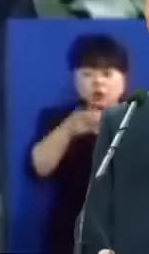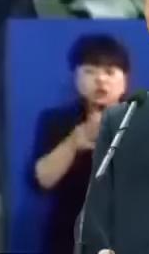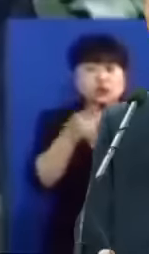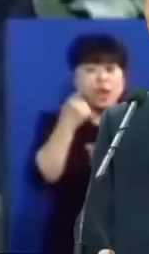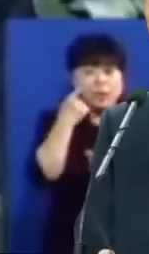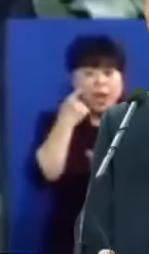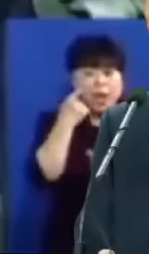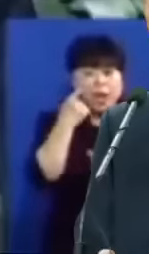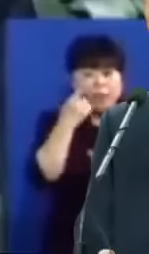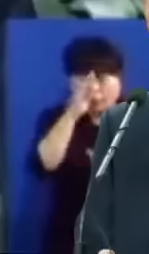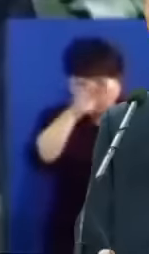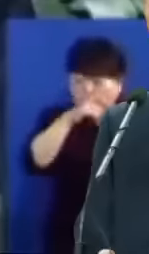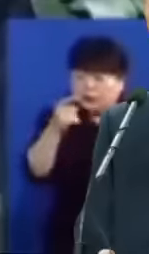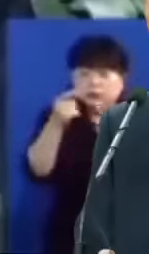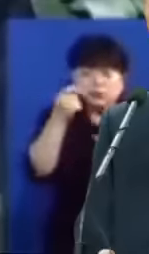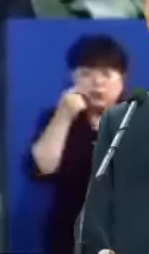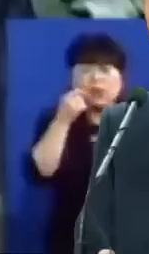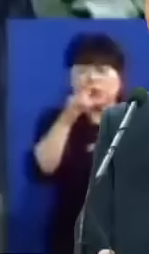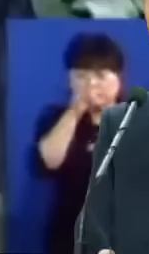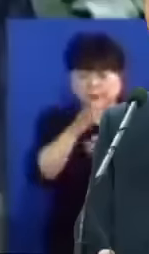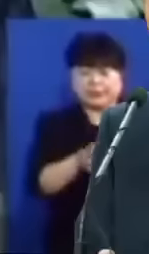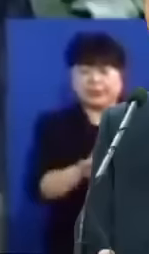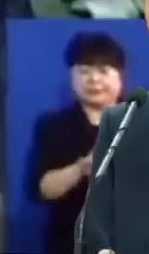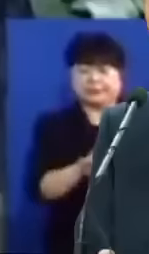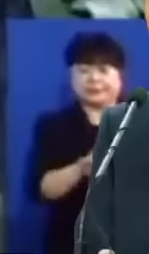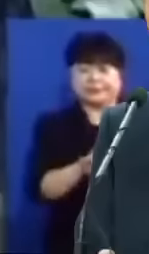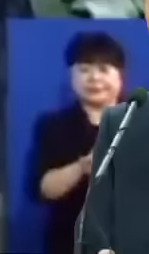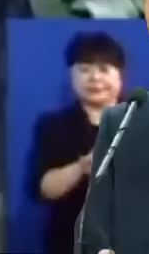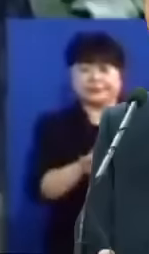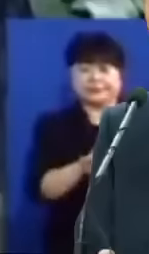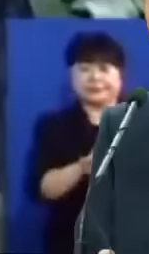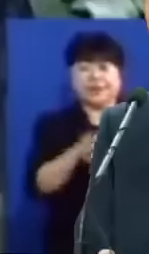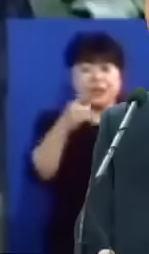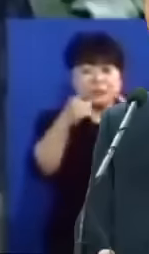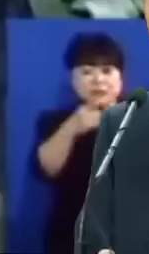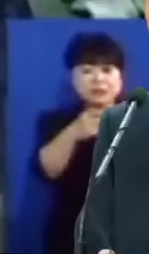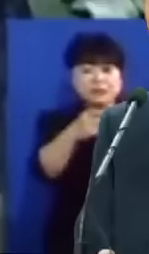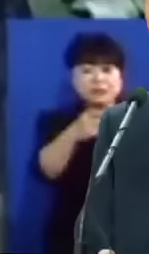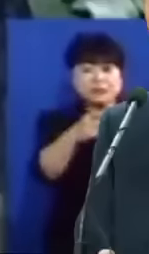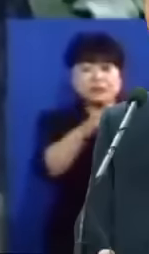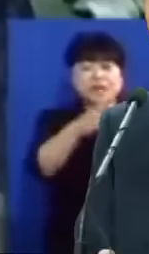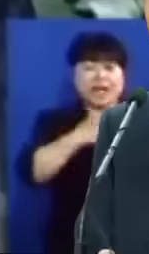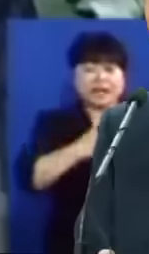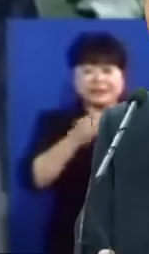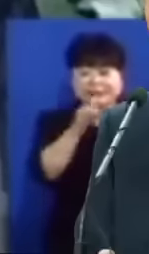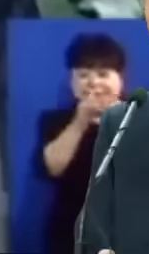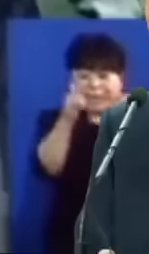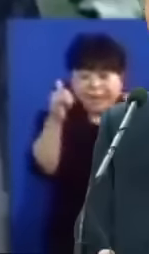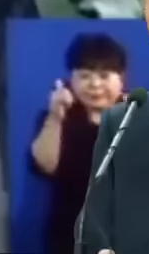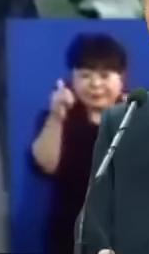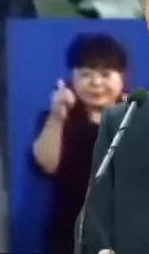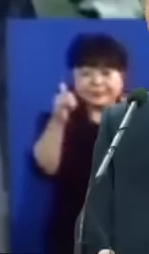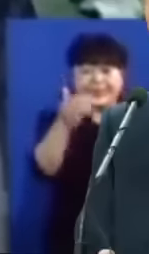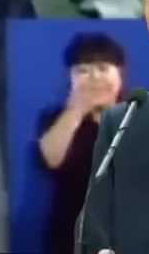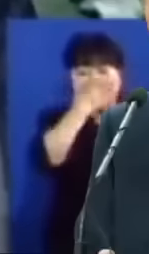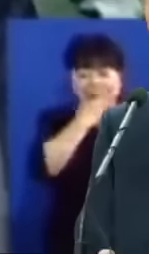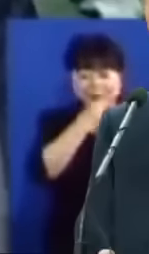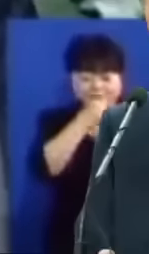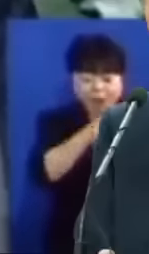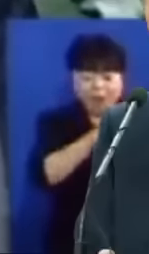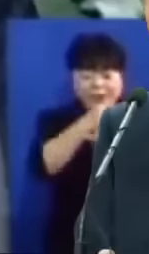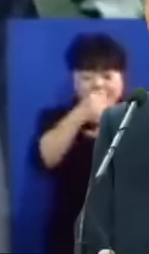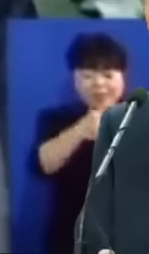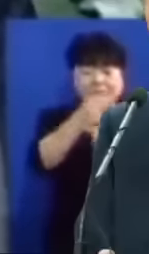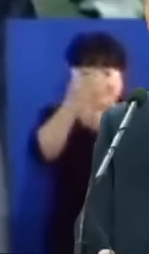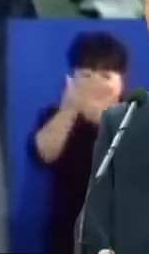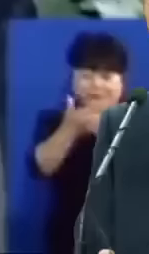해도 낫지 않은 병들이 되어가고 있는 것입니다. 첫째로 우리가 알아야 될 것은 사람은 행복하도록